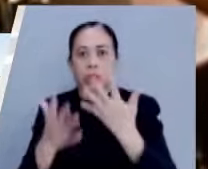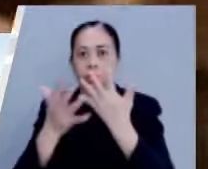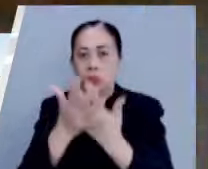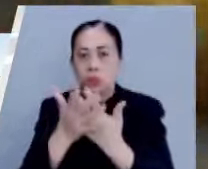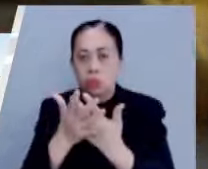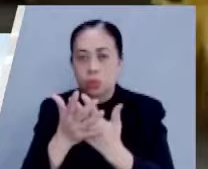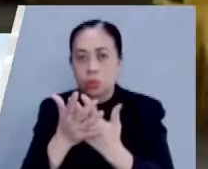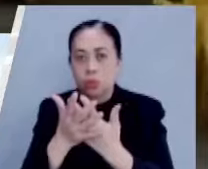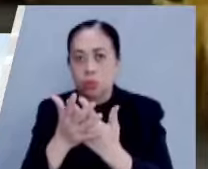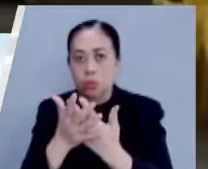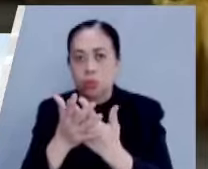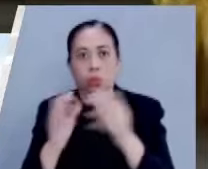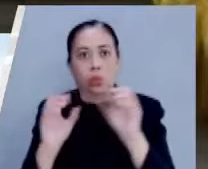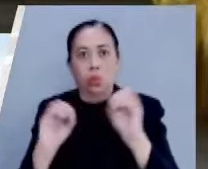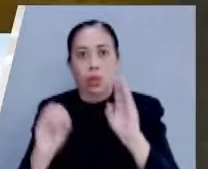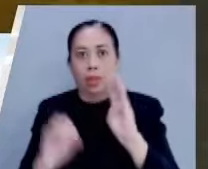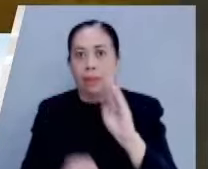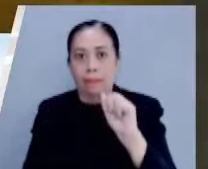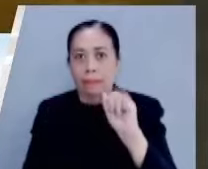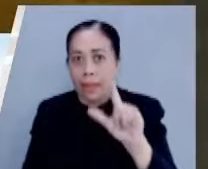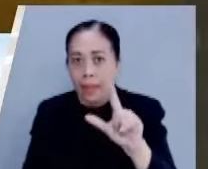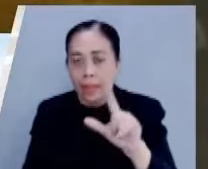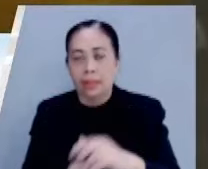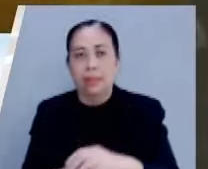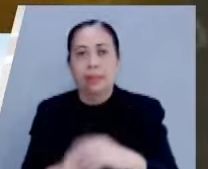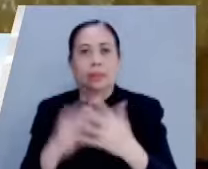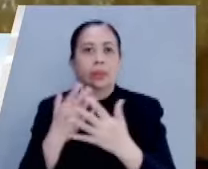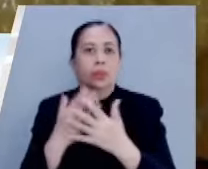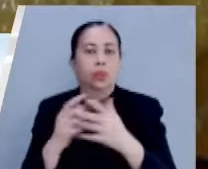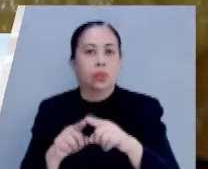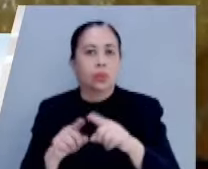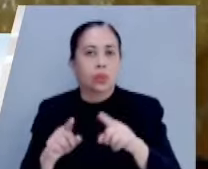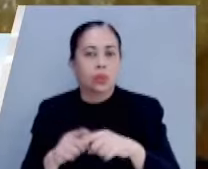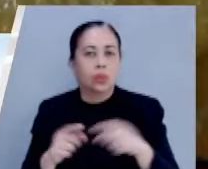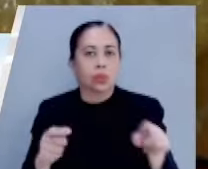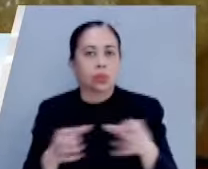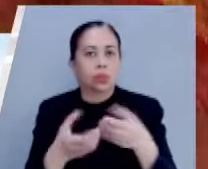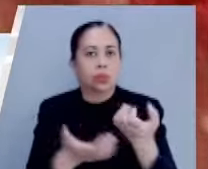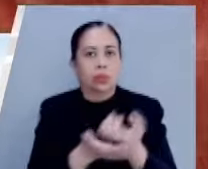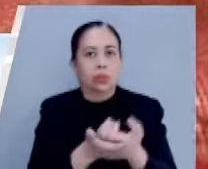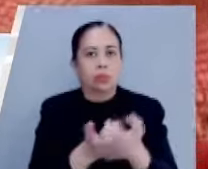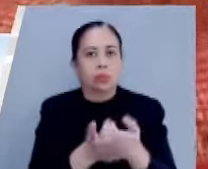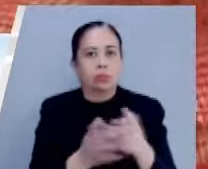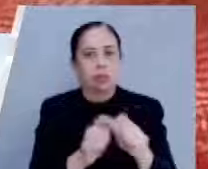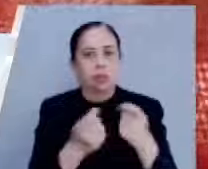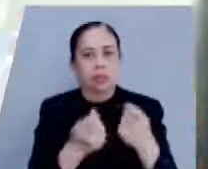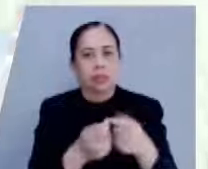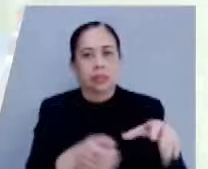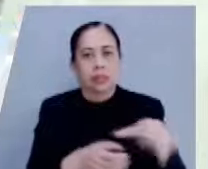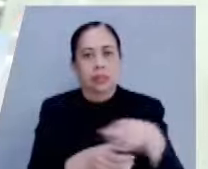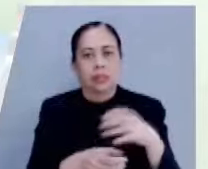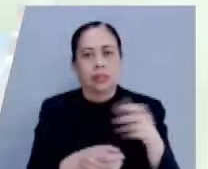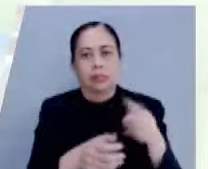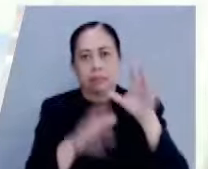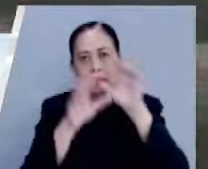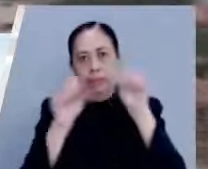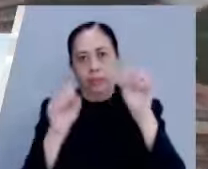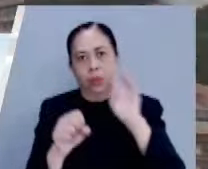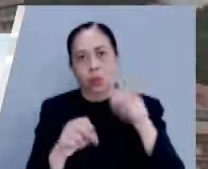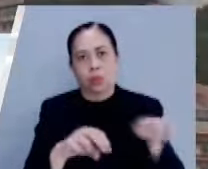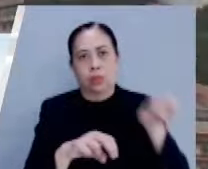no bail eh. Itinakda rin ang batas ang pagbuo sa Anti-Agricultural Economic Sabotage Council na mismo ang Pangulo ang upong